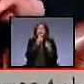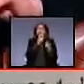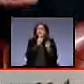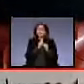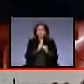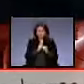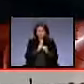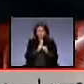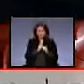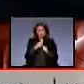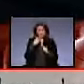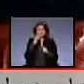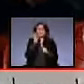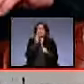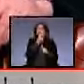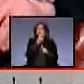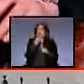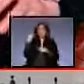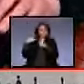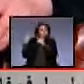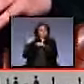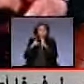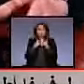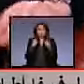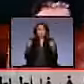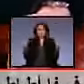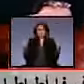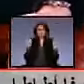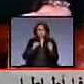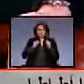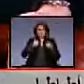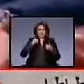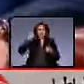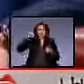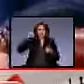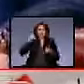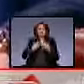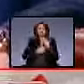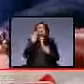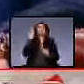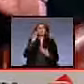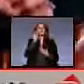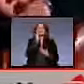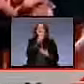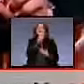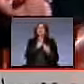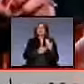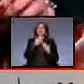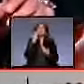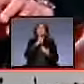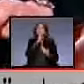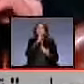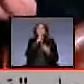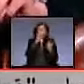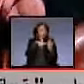كل نوعيه افلام مش هقول لك السينما المصريه والسينما العربيه كمان. انا عايز اقول لك جالي الورق قريت